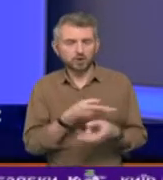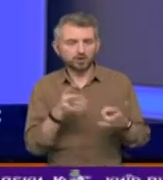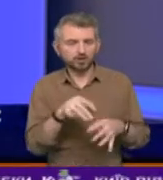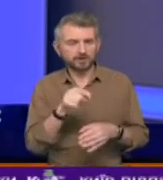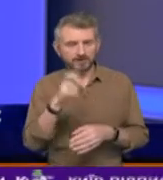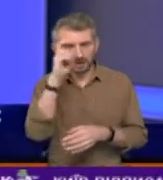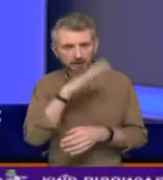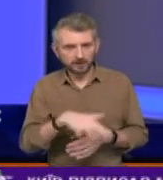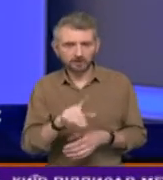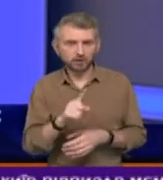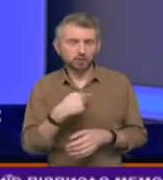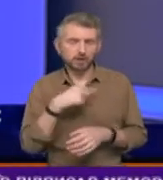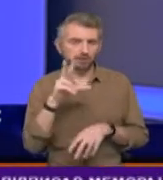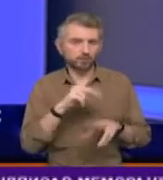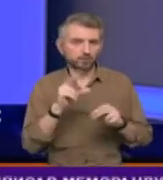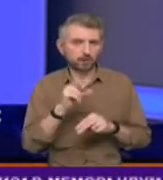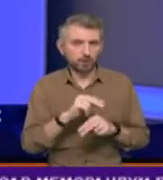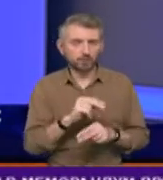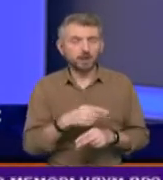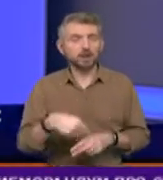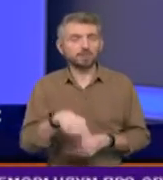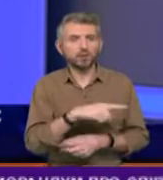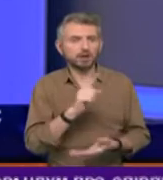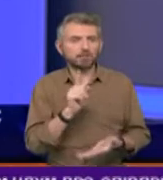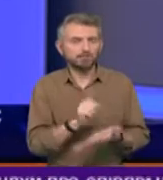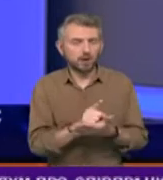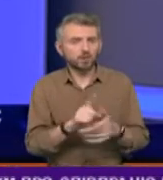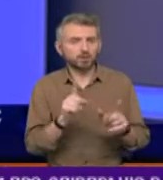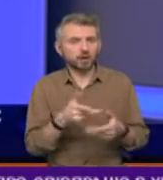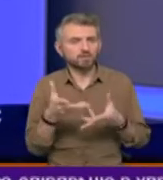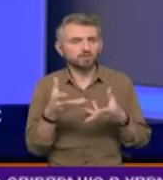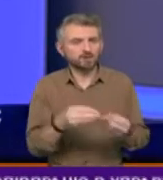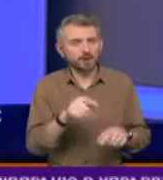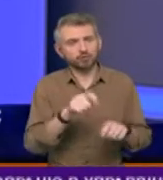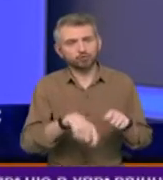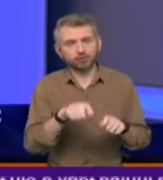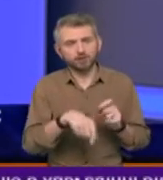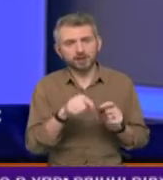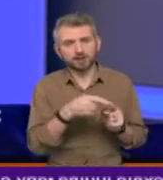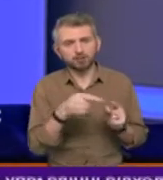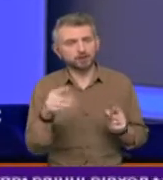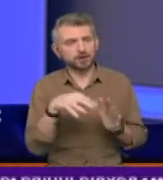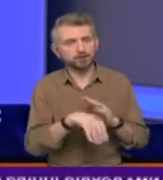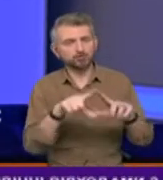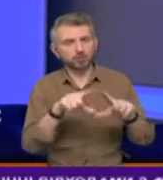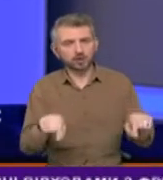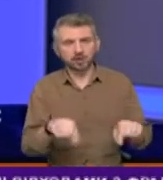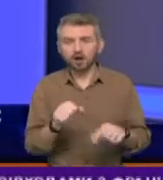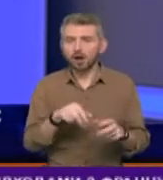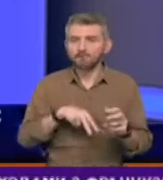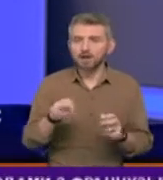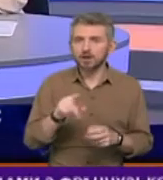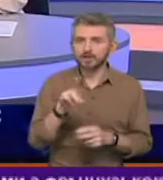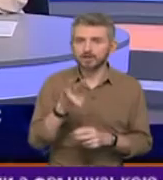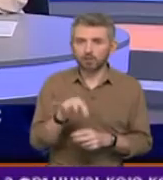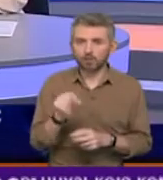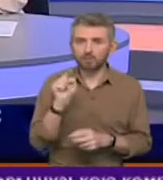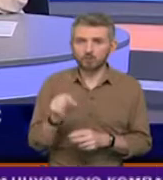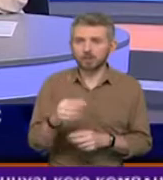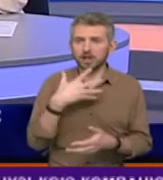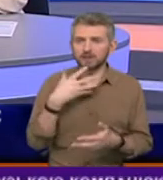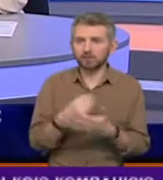чином мають можливість наші студенти змагатися з іноземними студентами не тільки в Україні, але й за межами, де так само